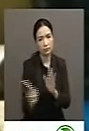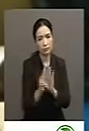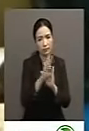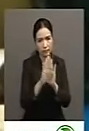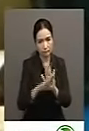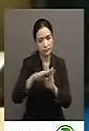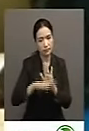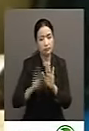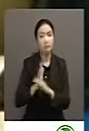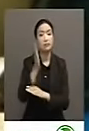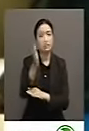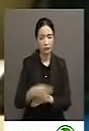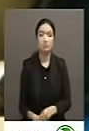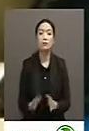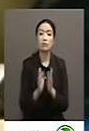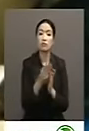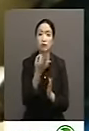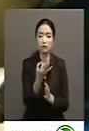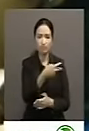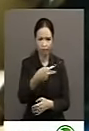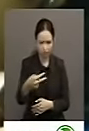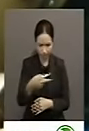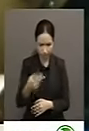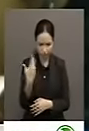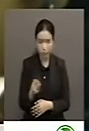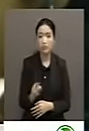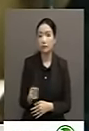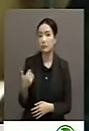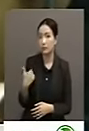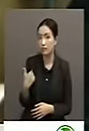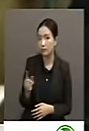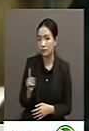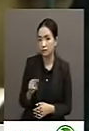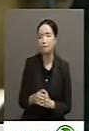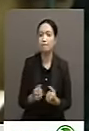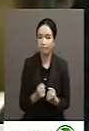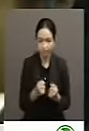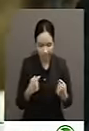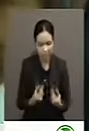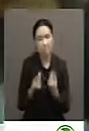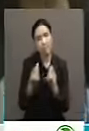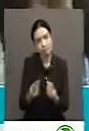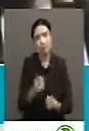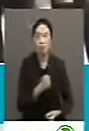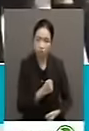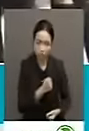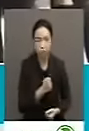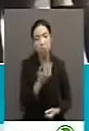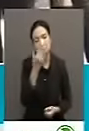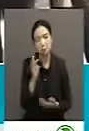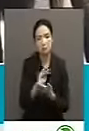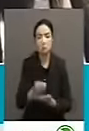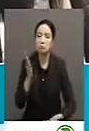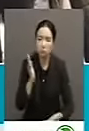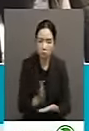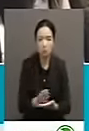ไปพอหลังจากโพสต์ข้อความนี้ออกมาคุณผู้ชมก็เห็นเลยนะคะว่าจะมีผู้ให้กำลังใจและก็เสียใจที่มีการยุติเรื่อง